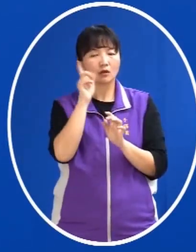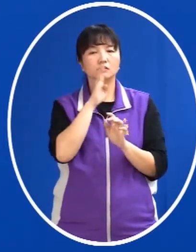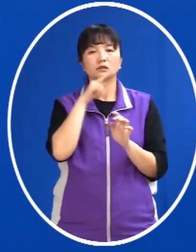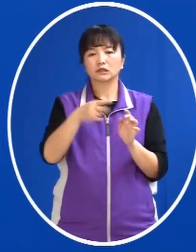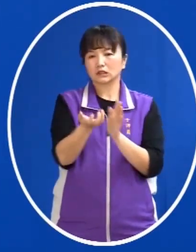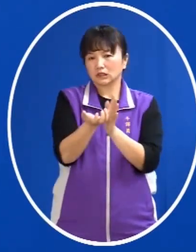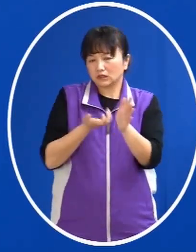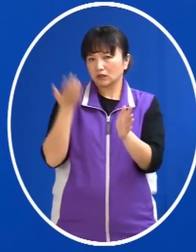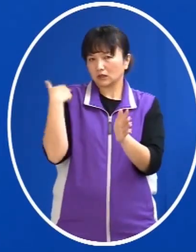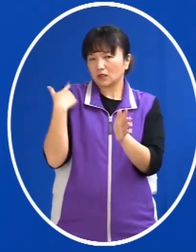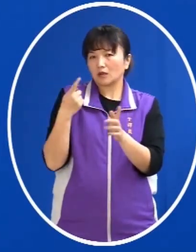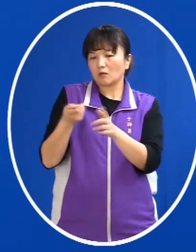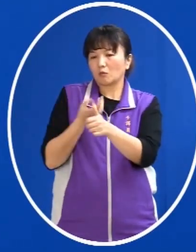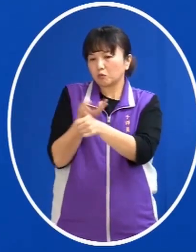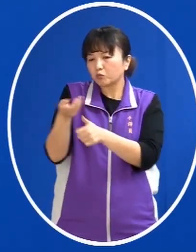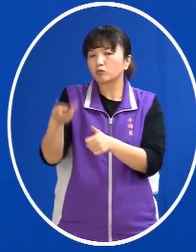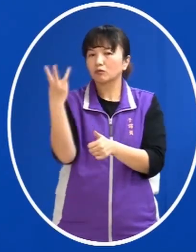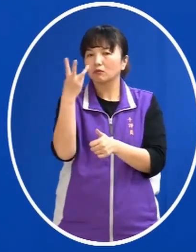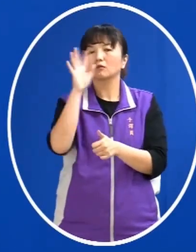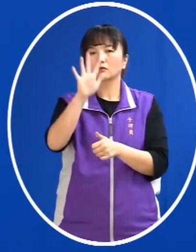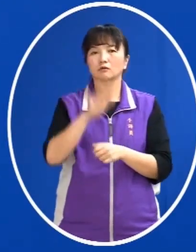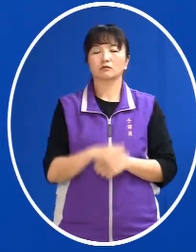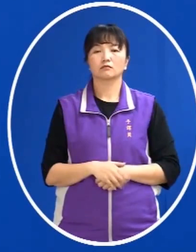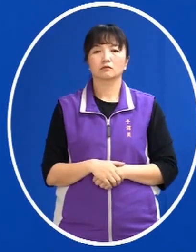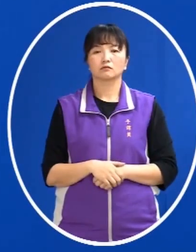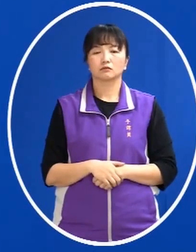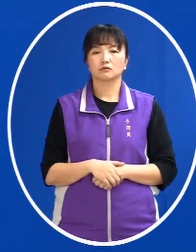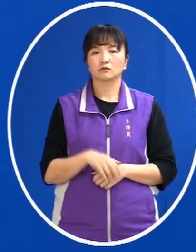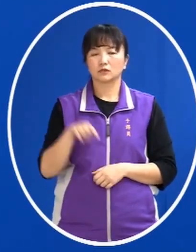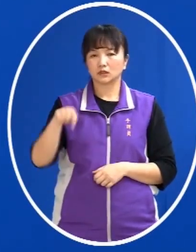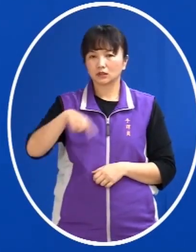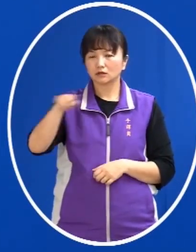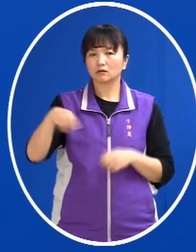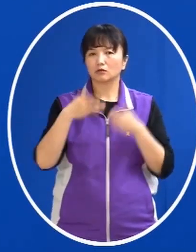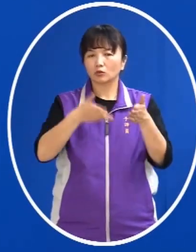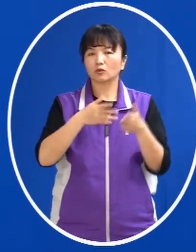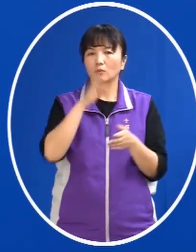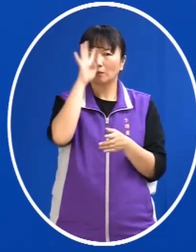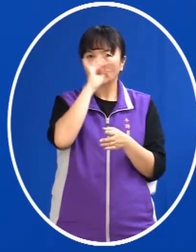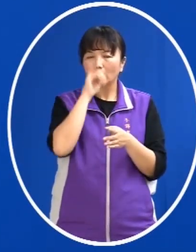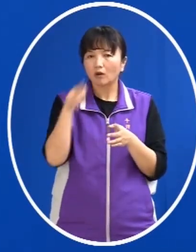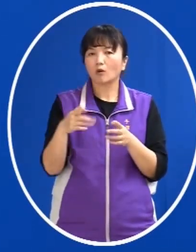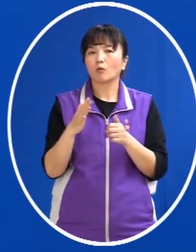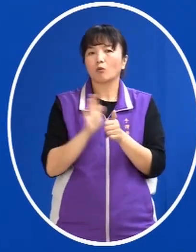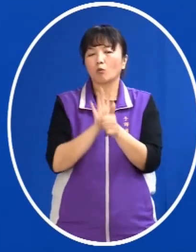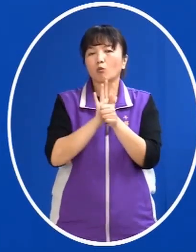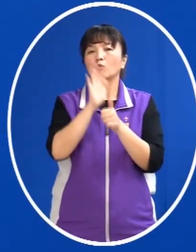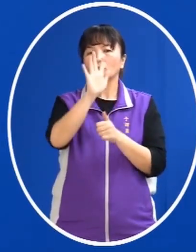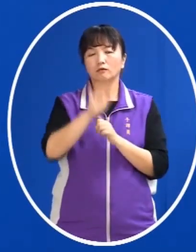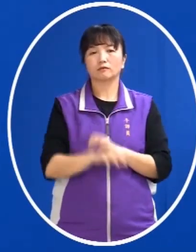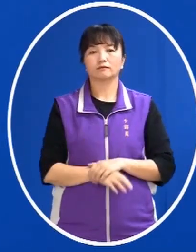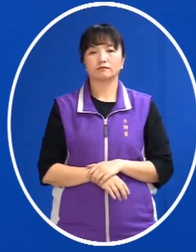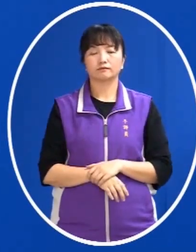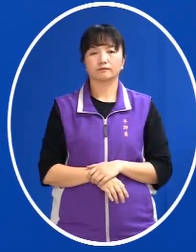先前有感染的一些状况了，那这个当然对我们医调也是很有帮忙的。那